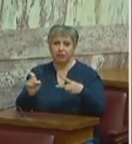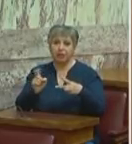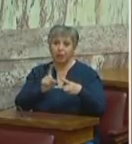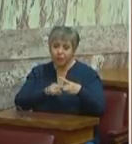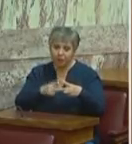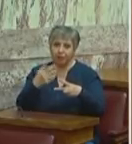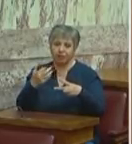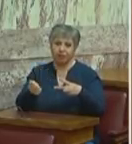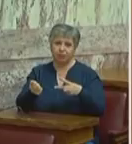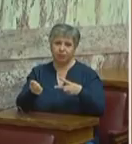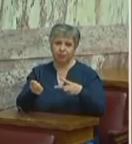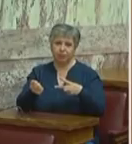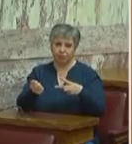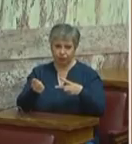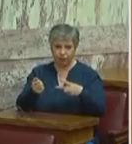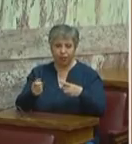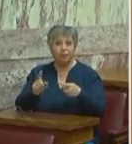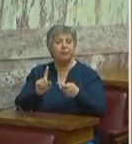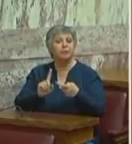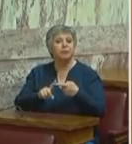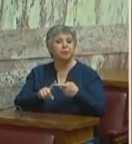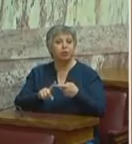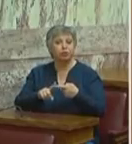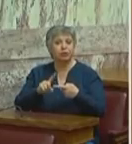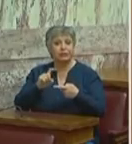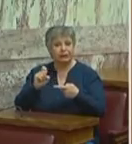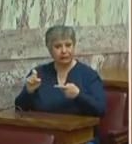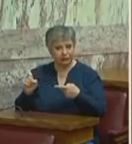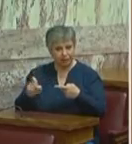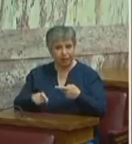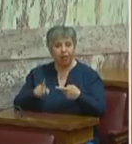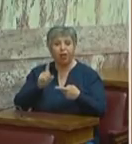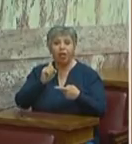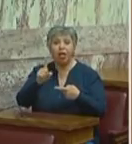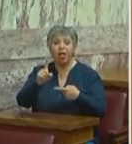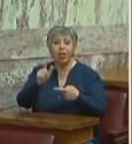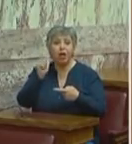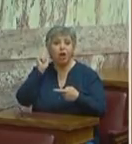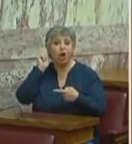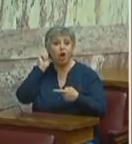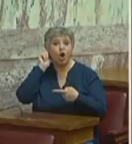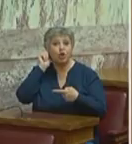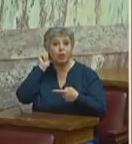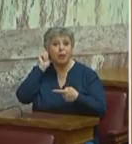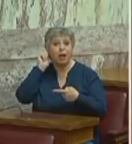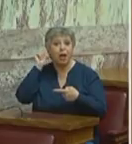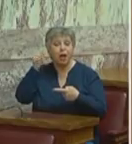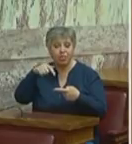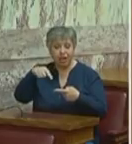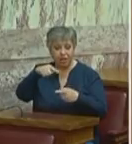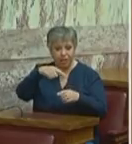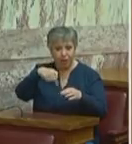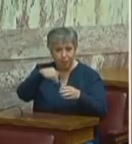δηλαδή το να έχουμε μία και μόνη ονομασία εντός και εκτός της γειτονικής